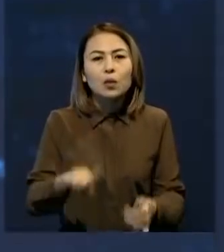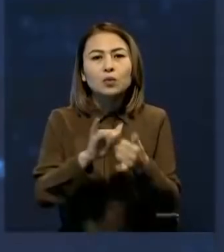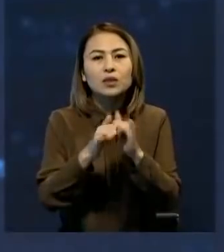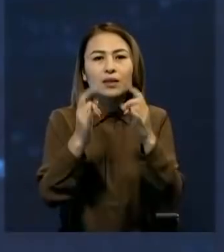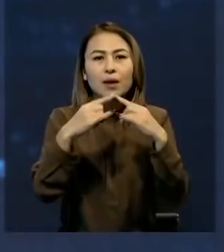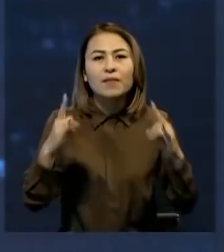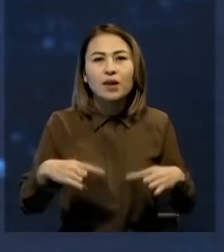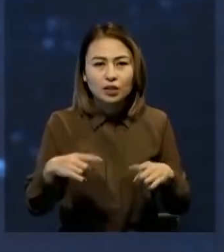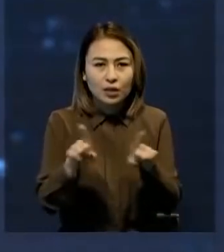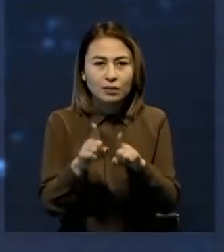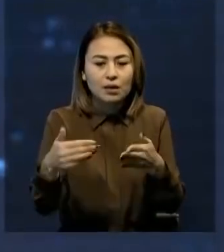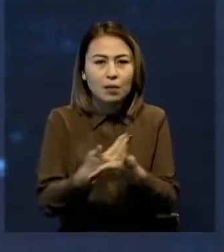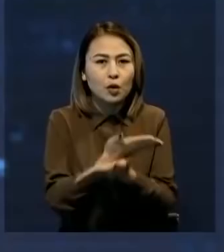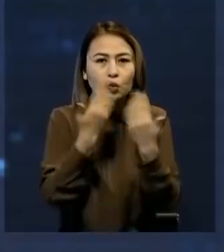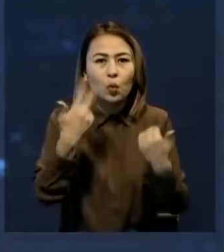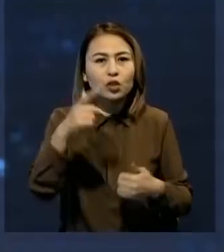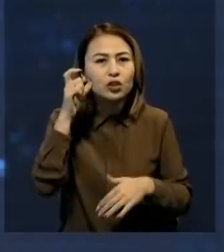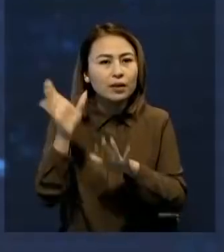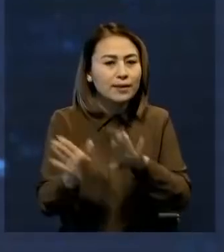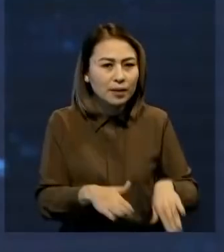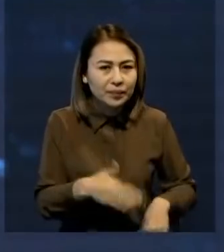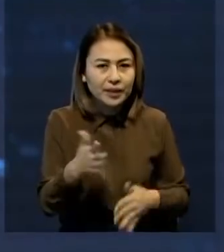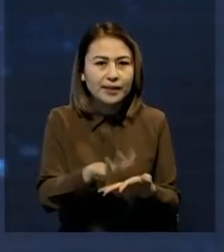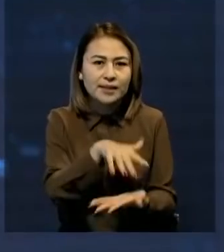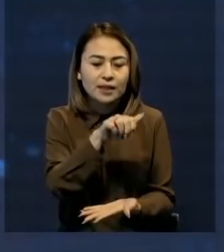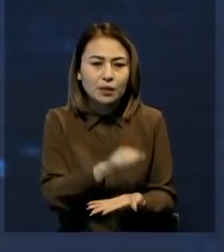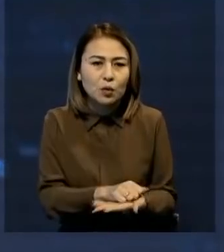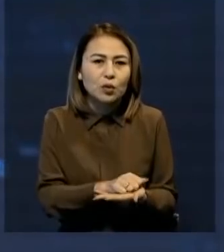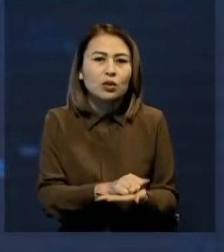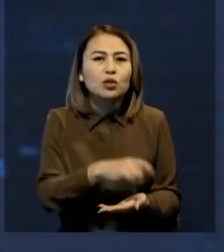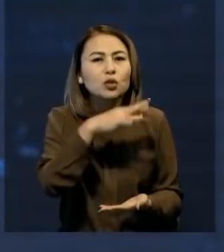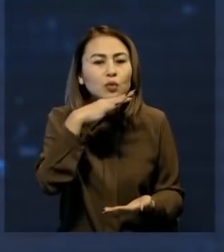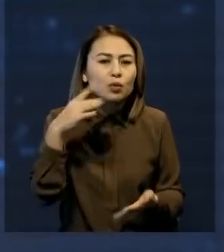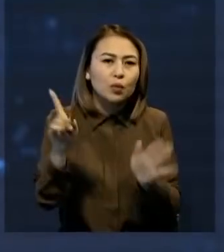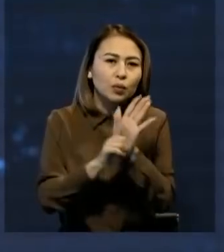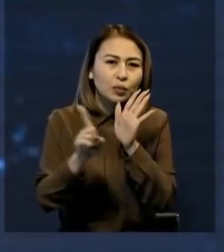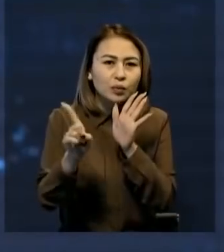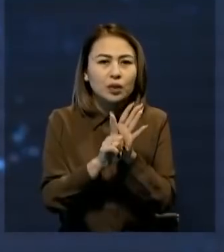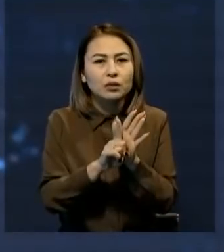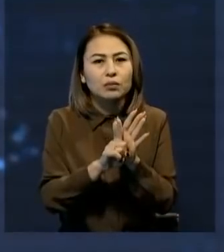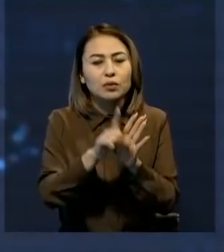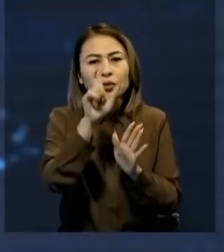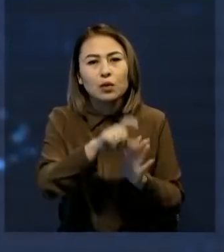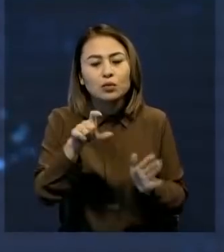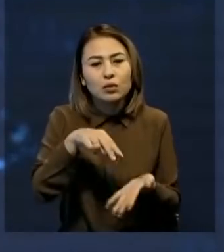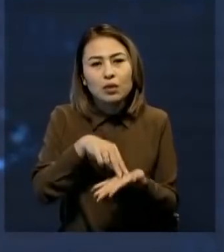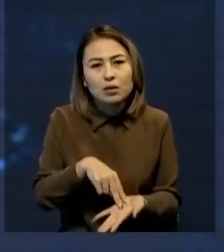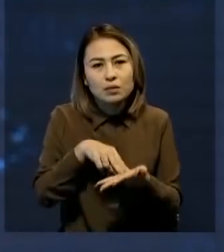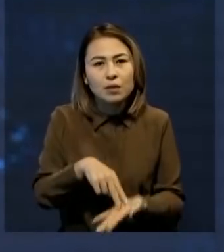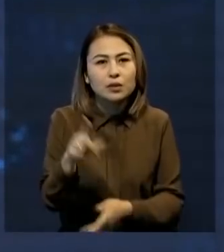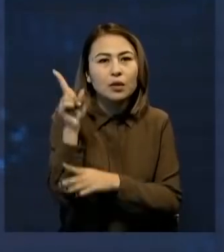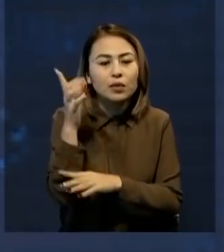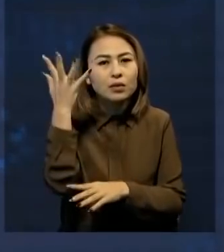Өскемендегі трамвайлардың жаңартылмағанына 30 жылдан асты. Осының кесірінен кейбіреуінің жүруінен тұруы көп. Тіпті